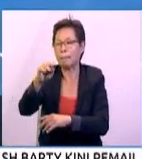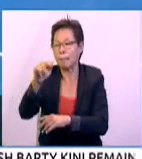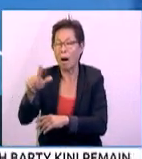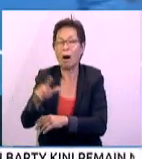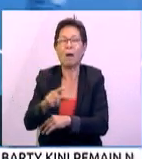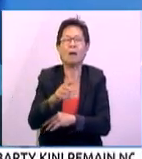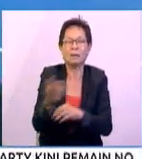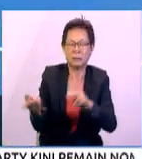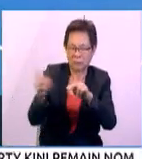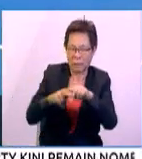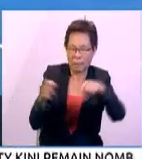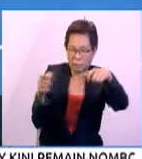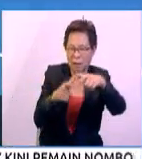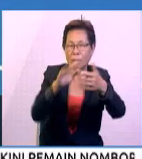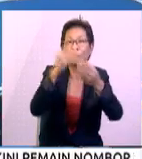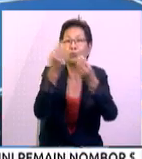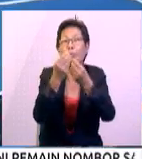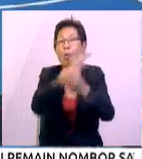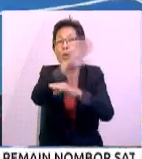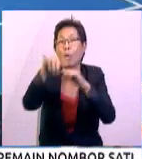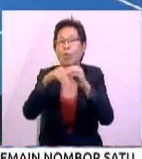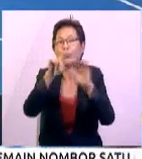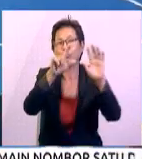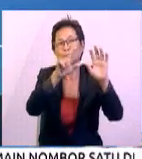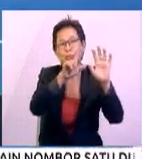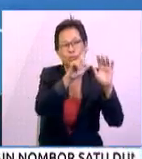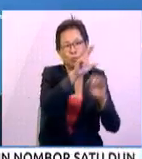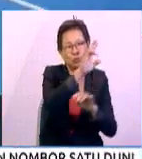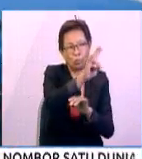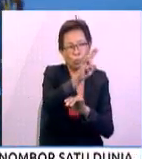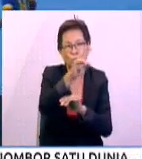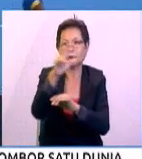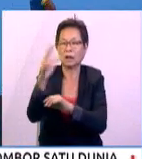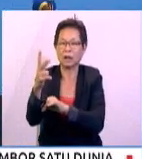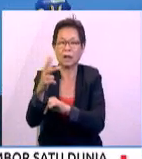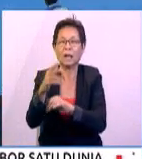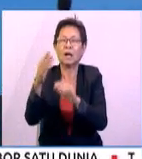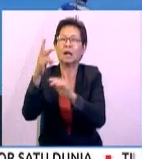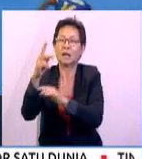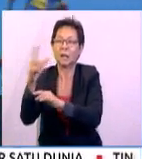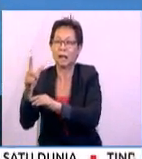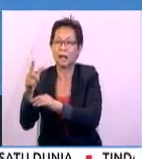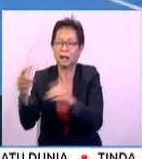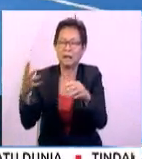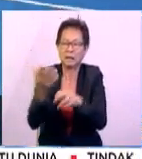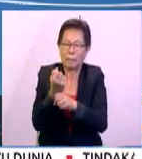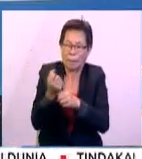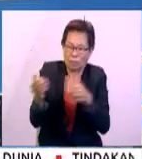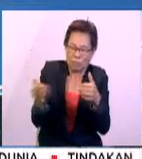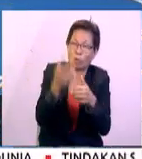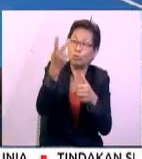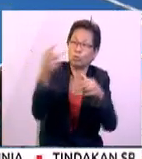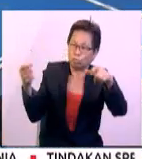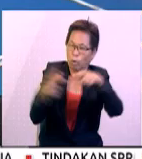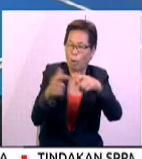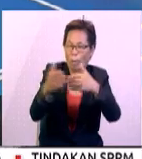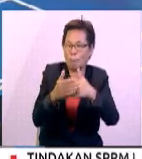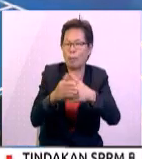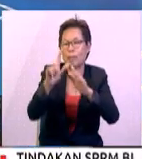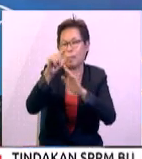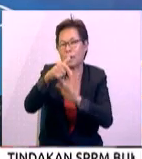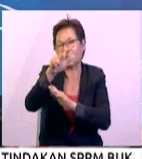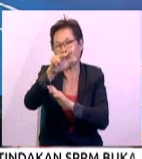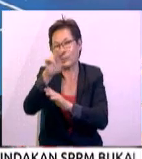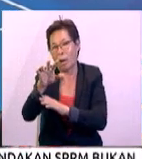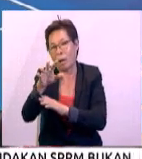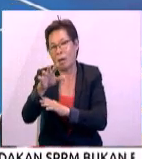turut menambah jaringan menjadikan kedudukan 7-3. KLCT berhasil merapatkan jurang menerusi 2 jaringan pada minit